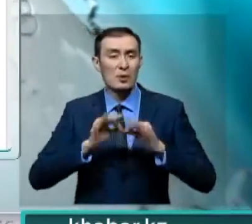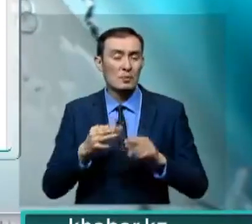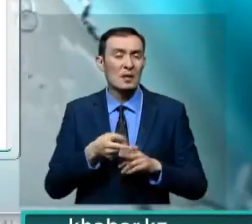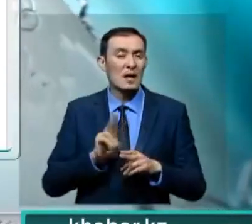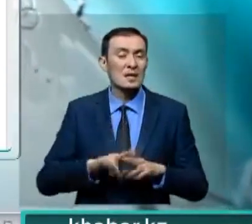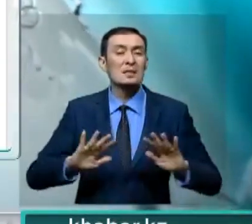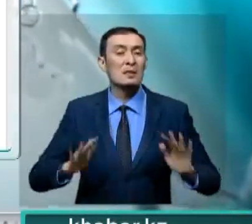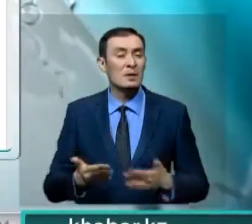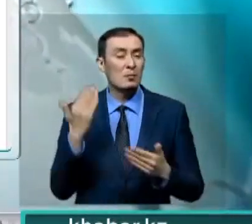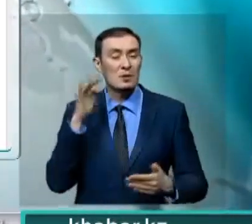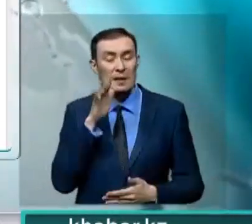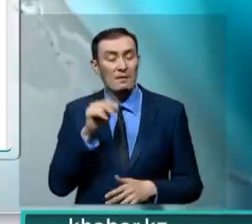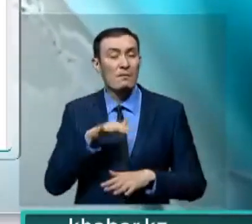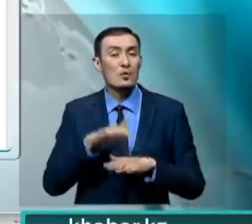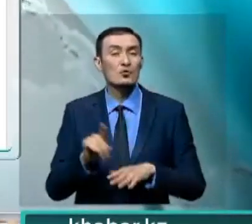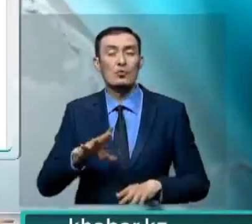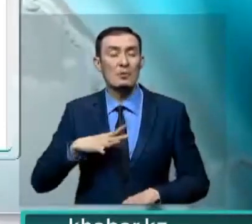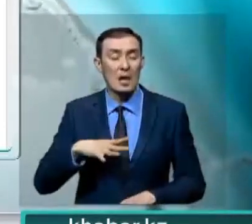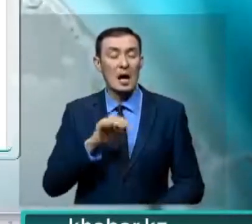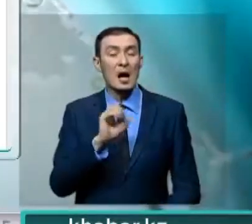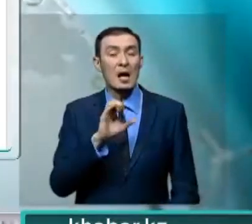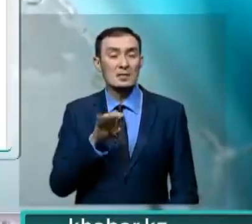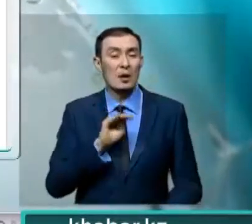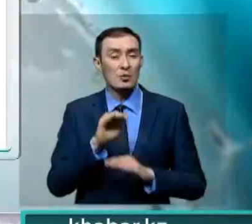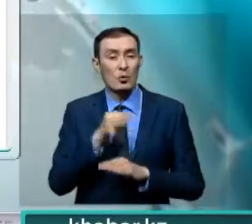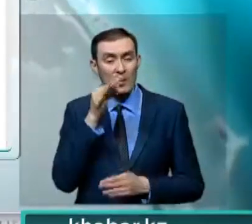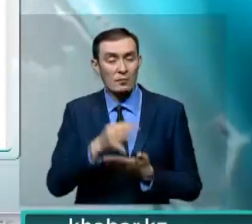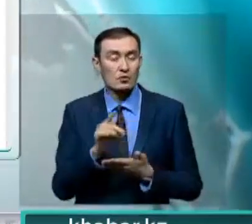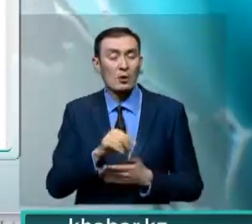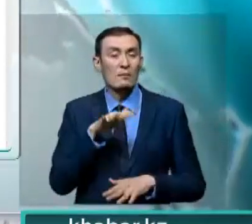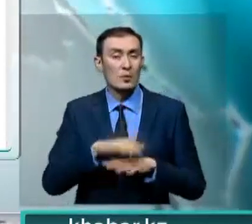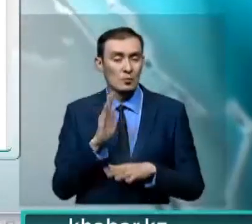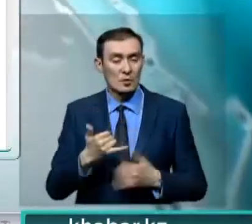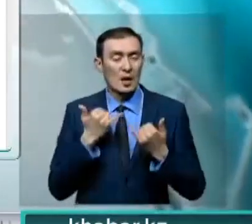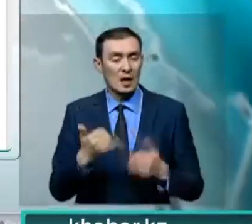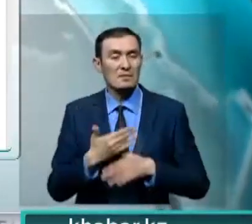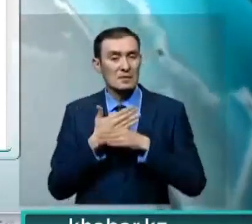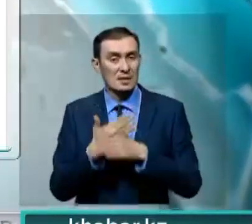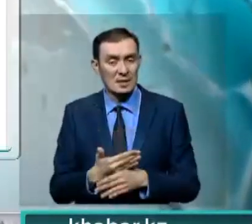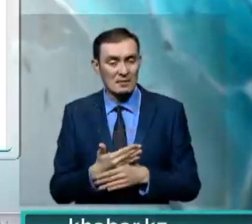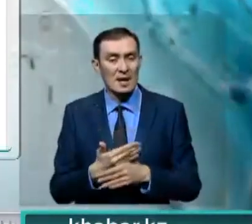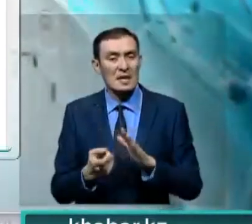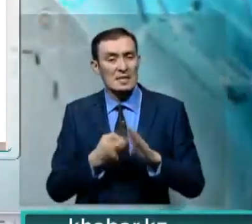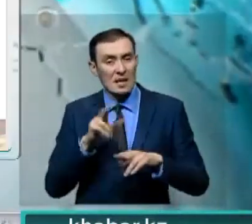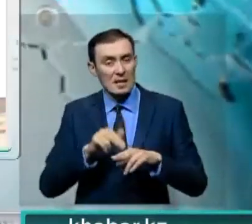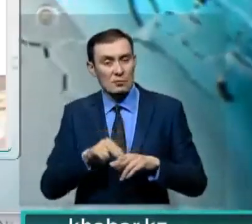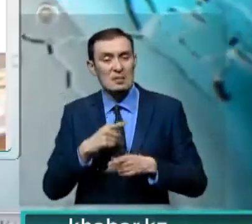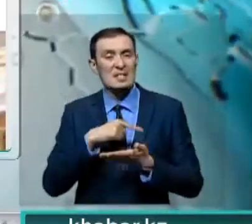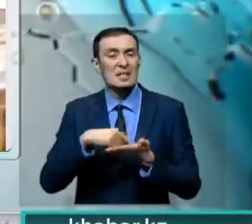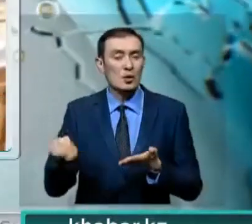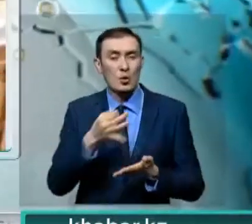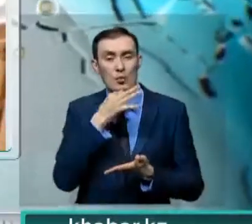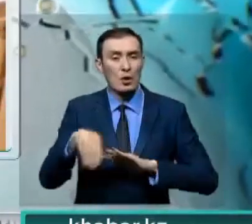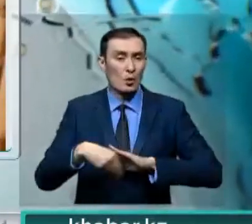этих самых событий прошлых лет в фонде. Дамир Аспан добавил, что «Самрук Казына» будет оказывать всяческое содействие следствию по искоренению